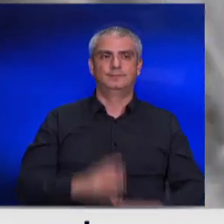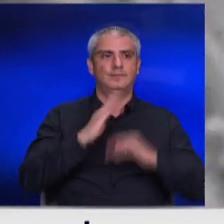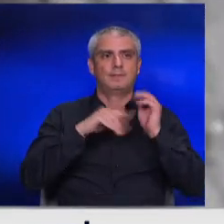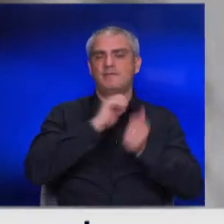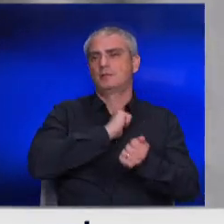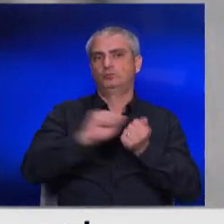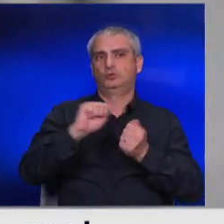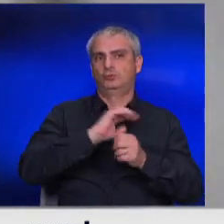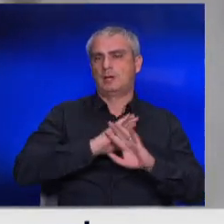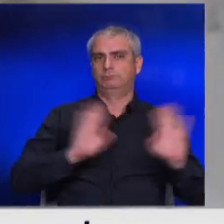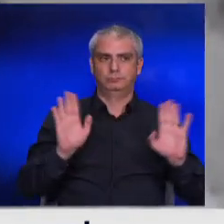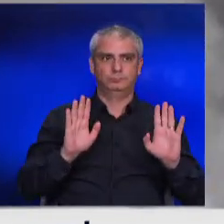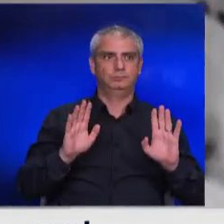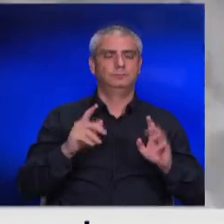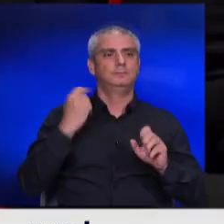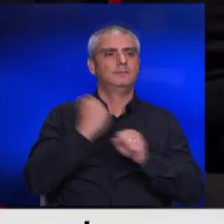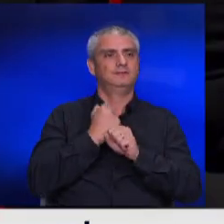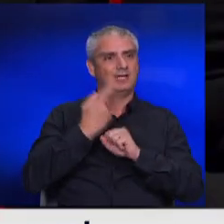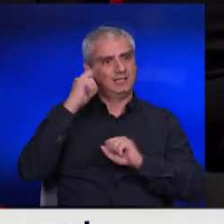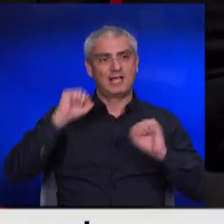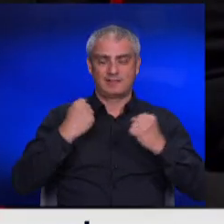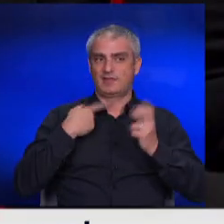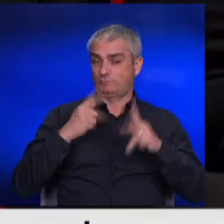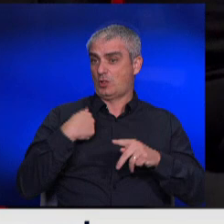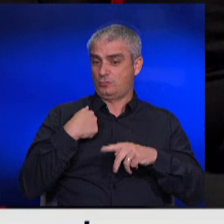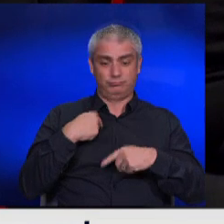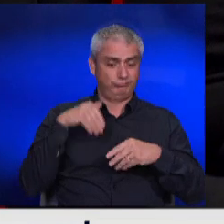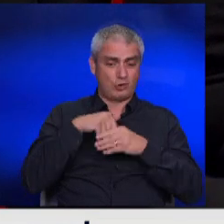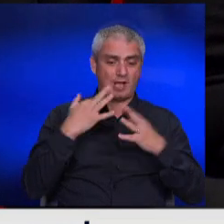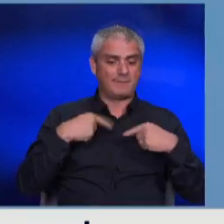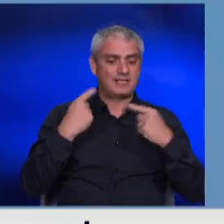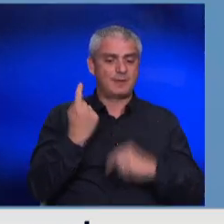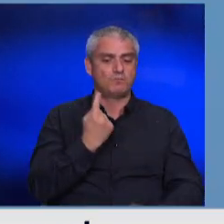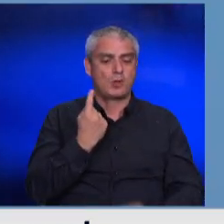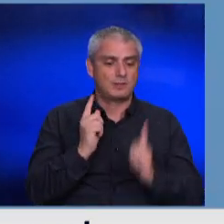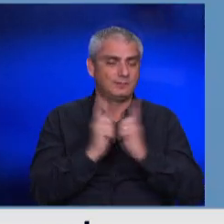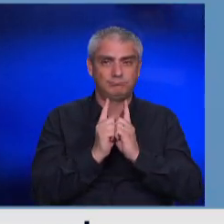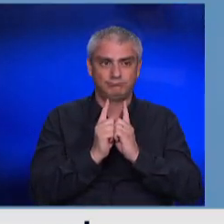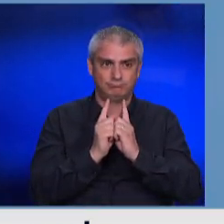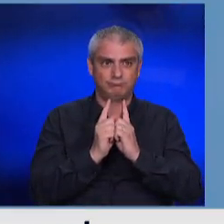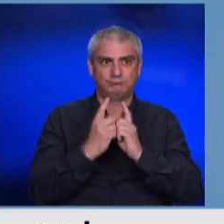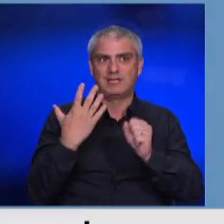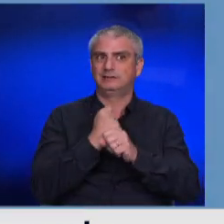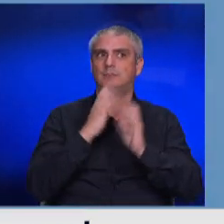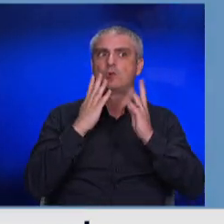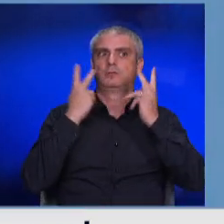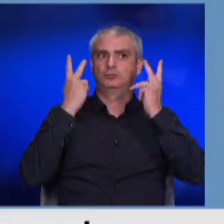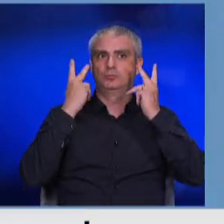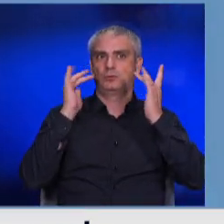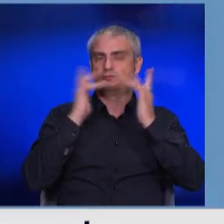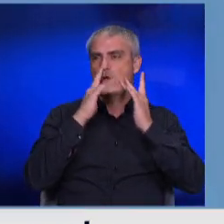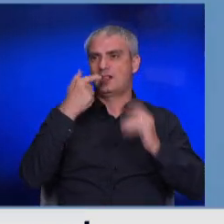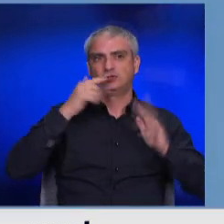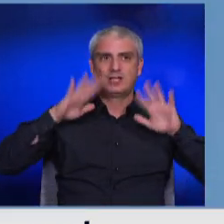מושמד כולו. מבצע יזום, התקפי, אפשר לנו במספר ימים בודדים להשיג הישג מאוד מאוד משמעותי מול הגל.